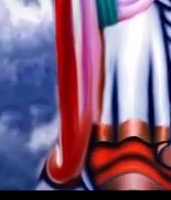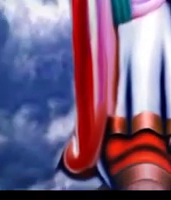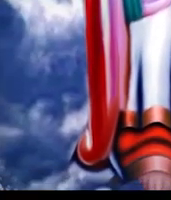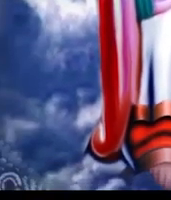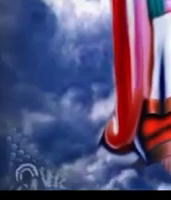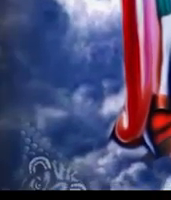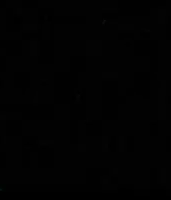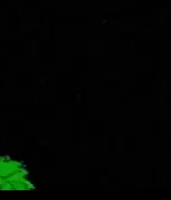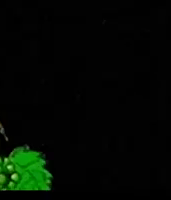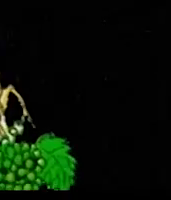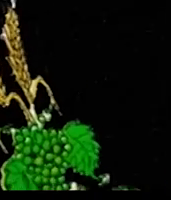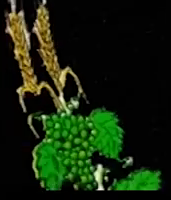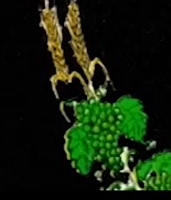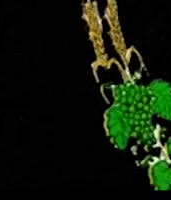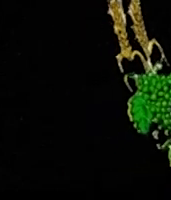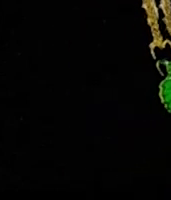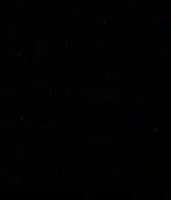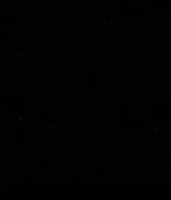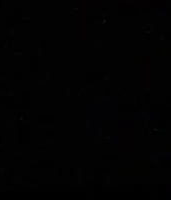هادر لا إليها